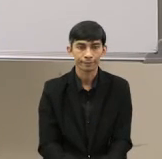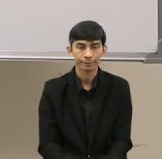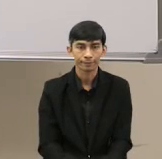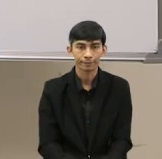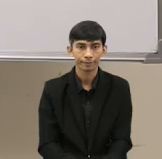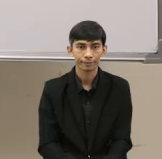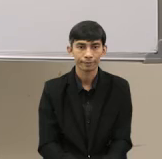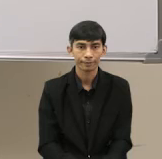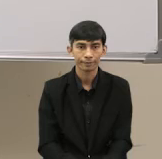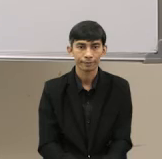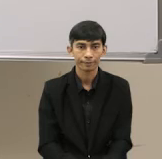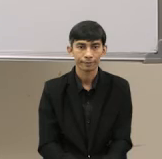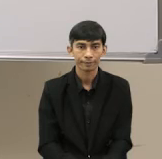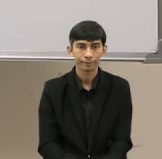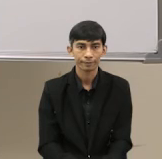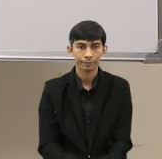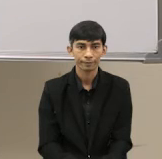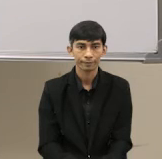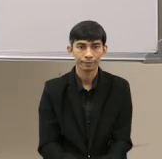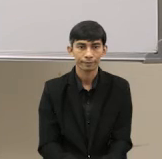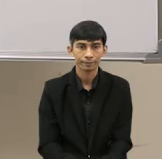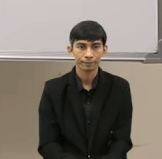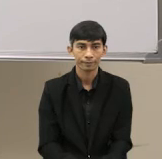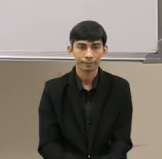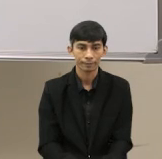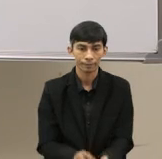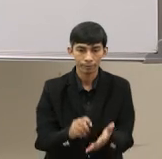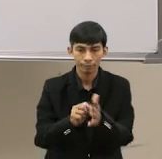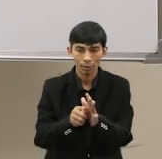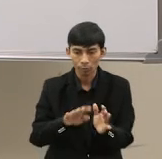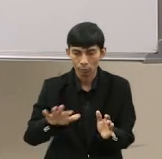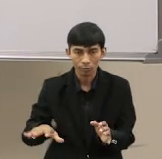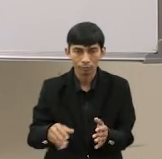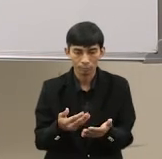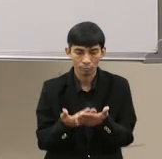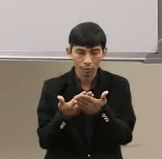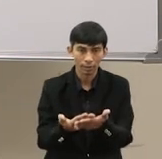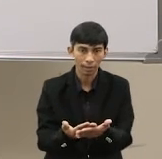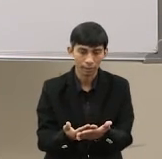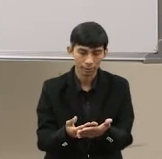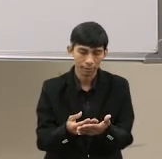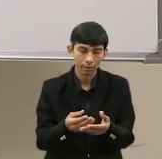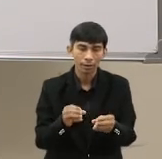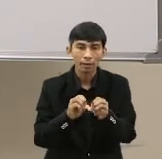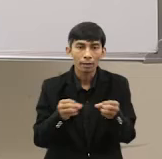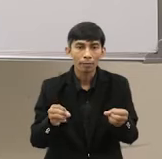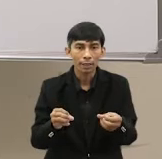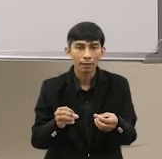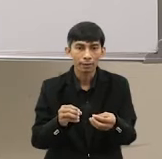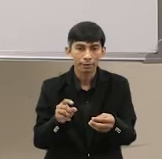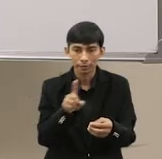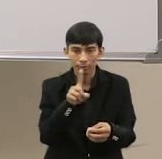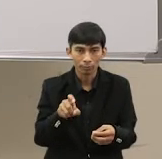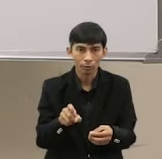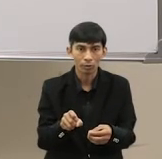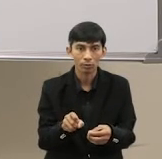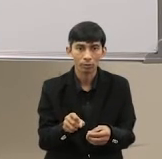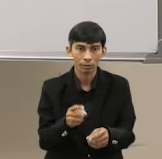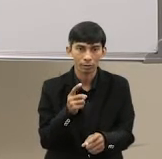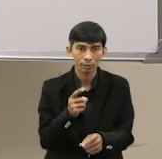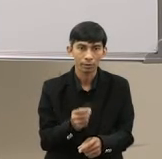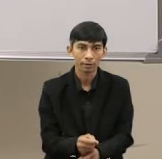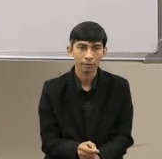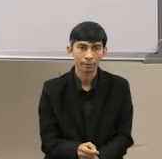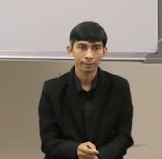chúng pro sân bà con bằng cát nơi là ba sầm nua khó tần tích nu chầm nào rồi bà con nâng trơ khó